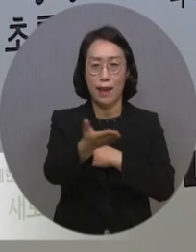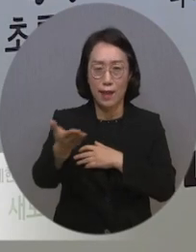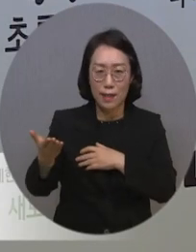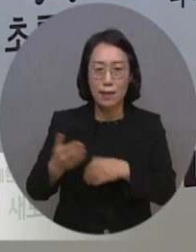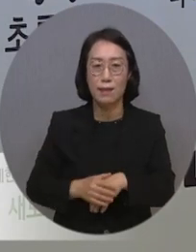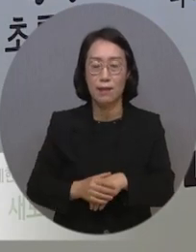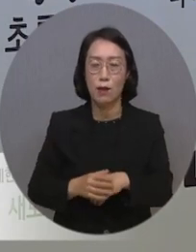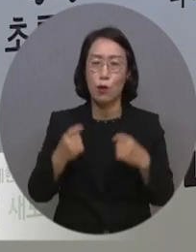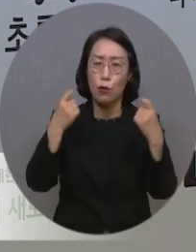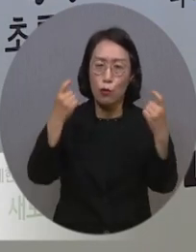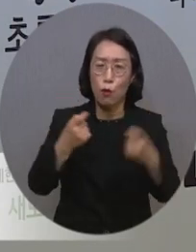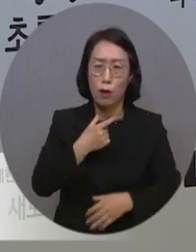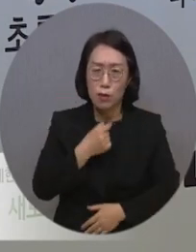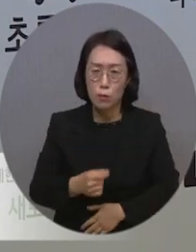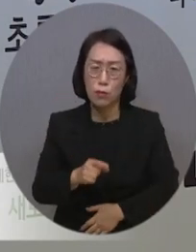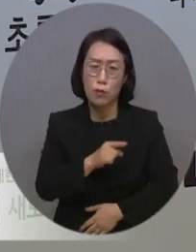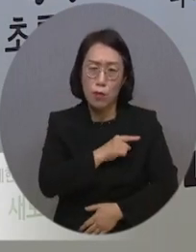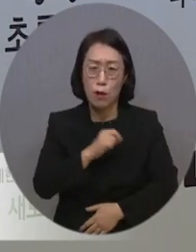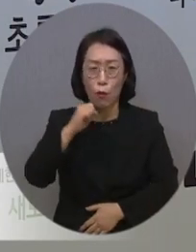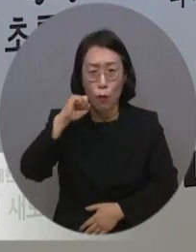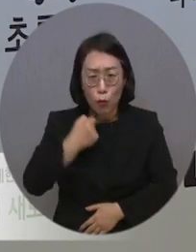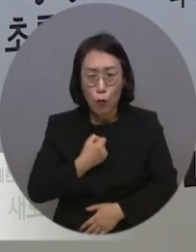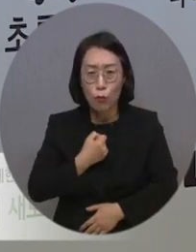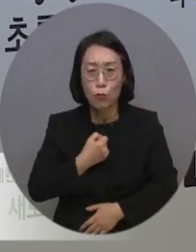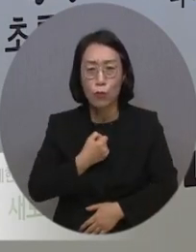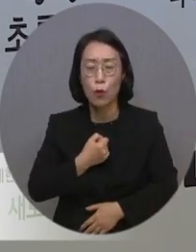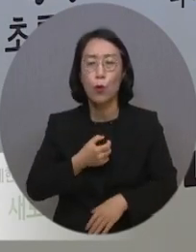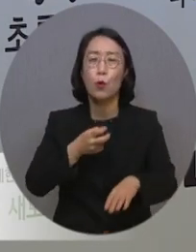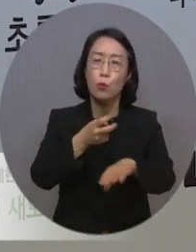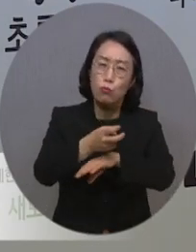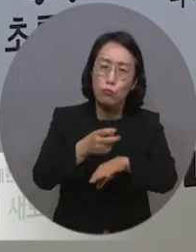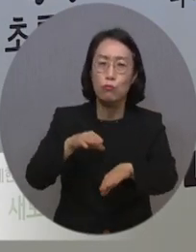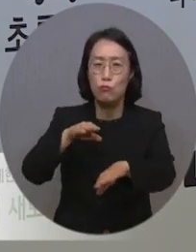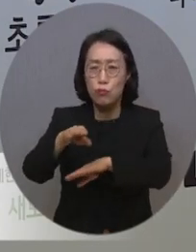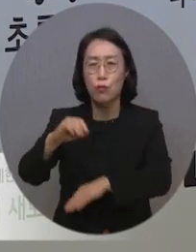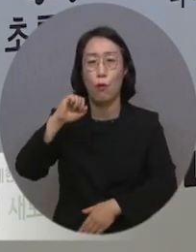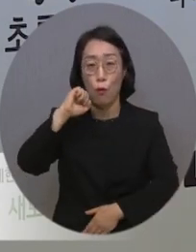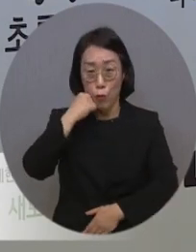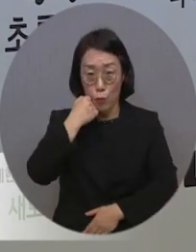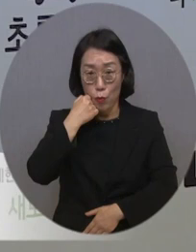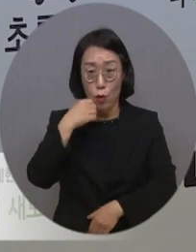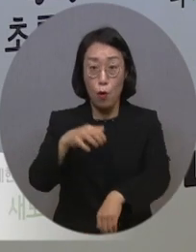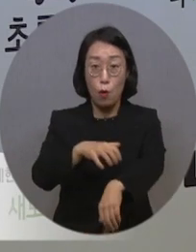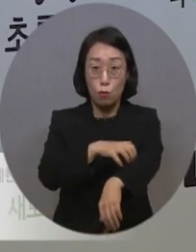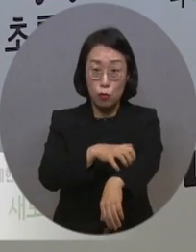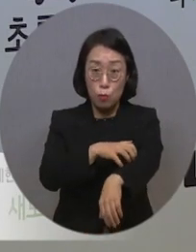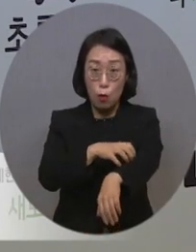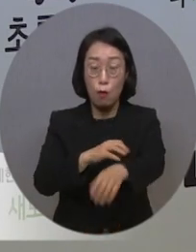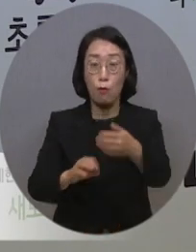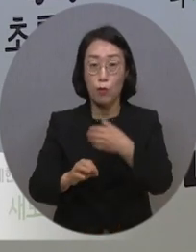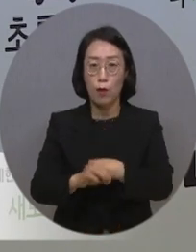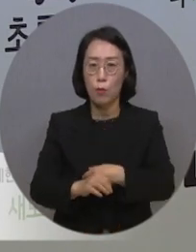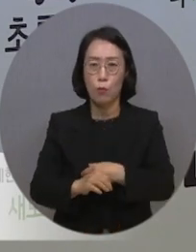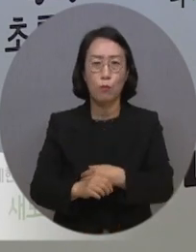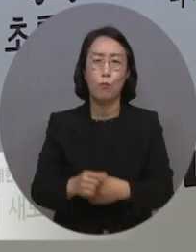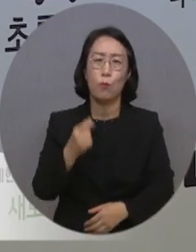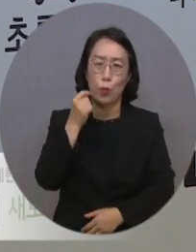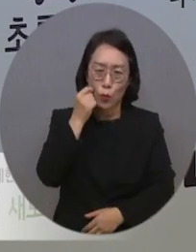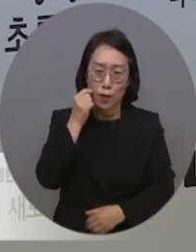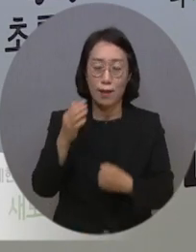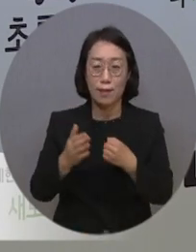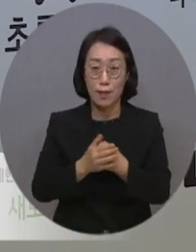여행을 가려고 할 때 가장 중요한 게 교통수단입니다. 그 교통수단이 불편하면 잘 갈 수가 없으니까